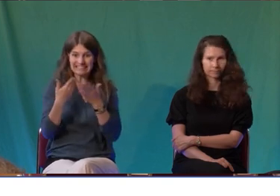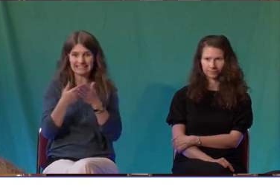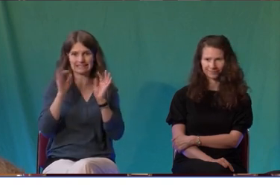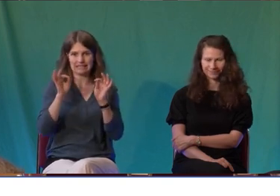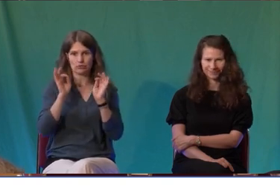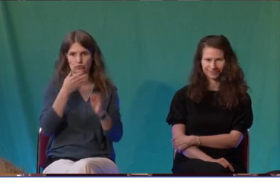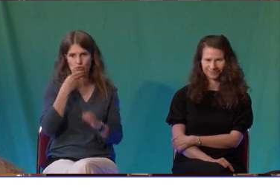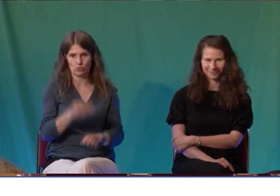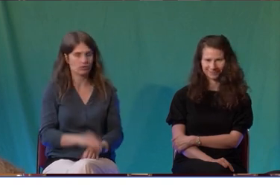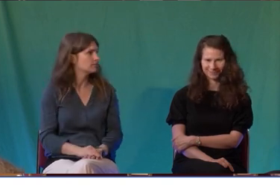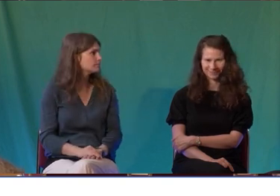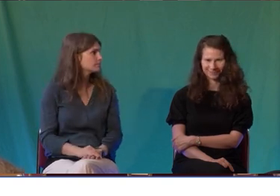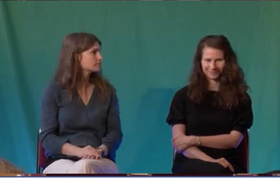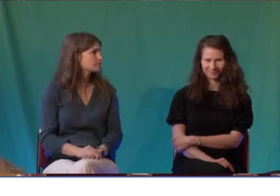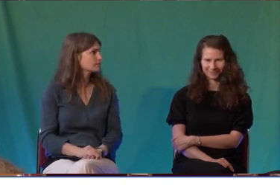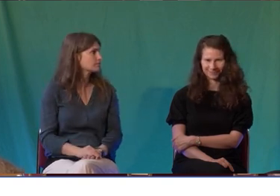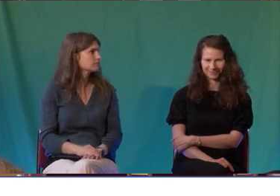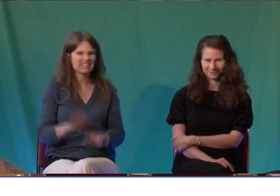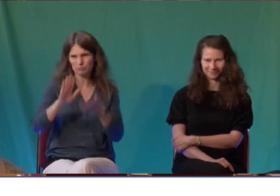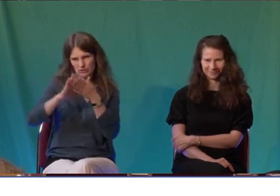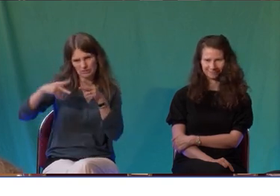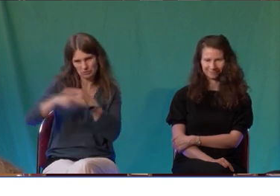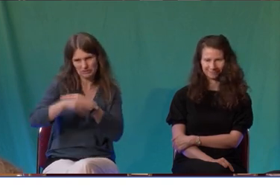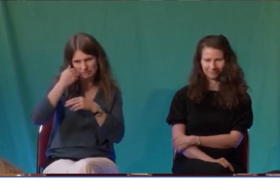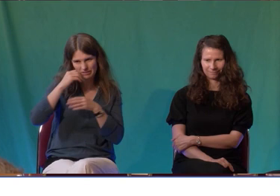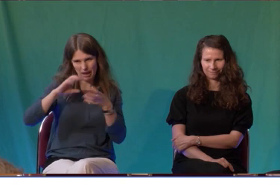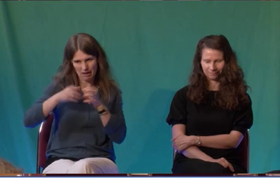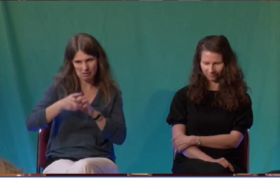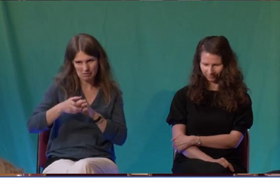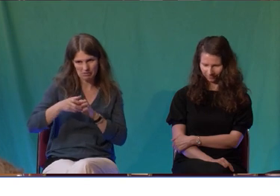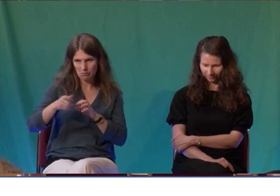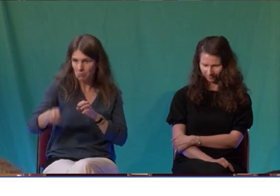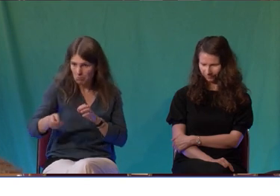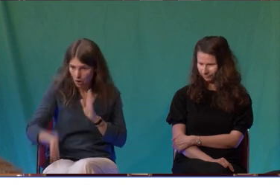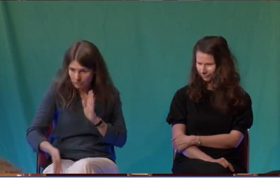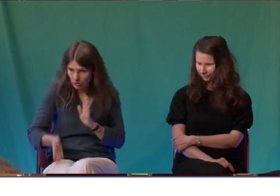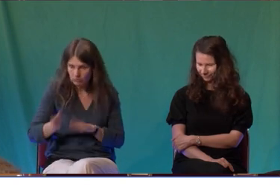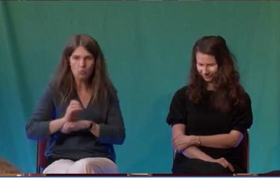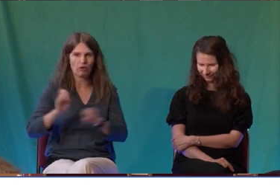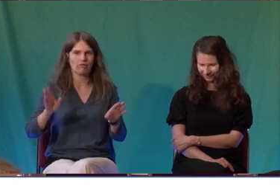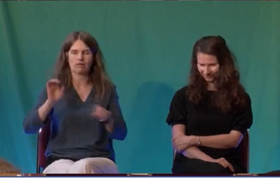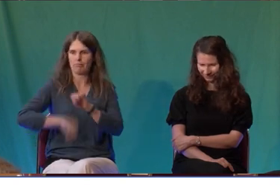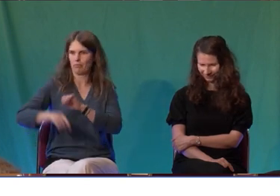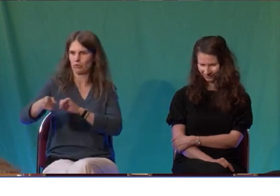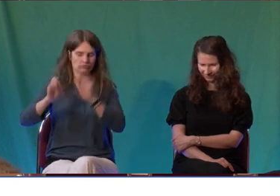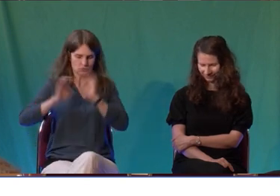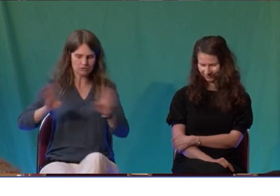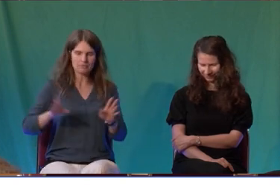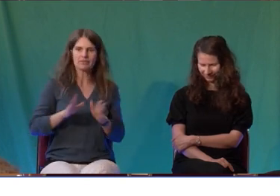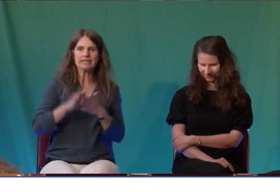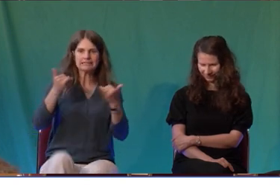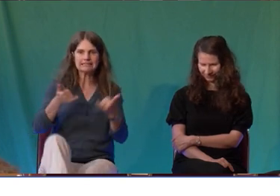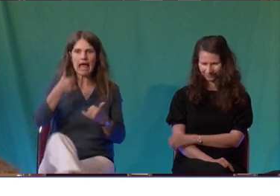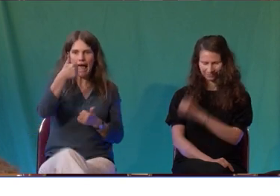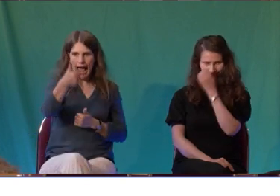wir oder zumindest einen Schlusssatz noch oder so denn dann haben wir noch eine Minute falls es